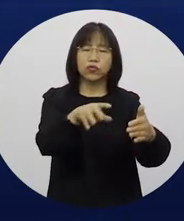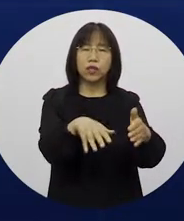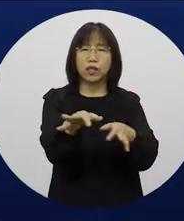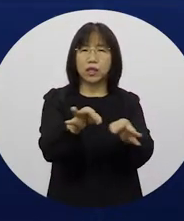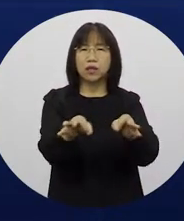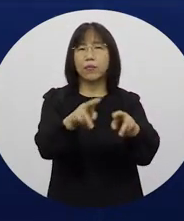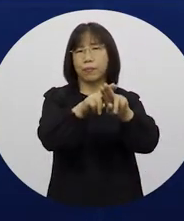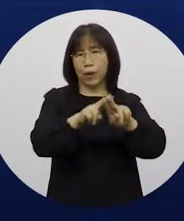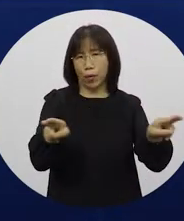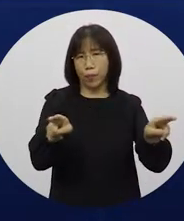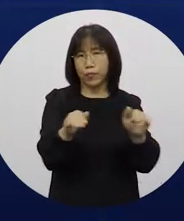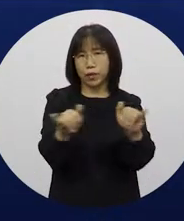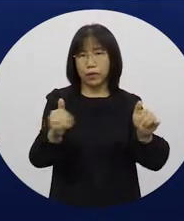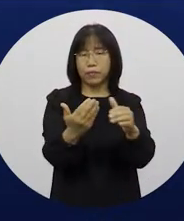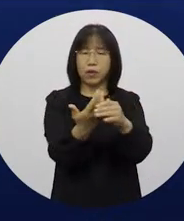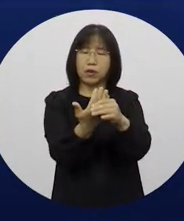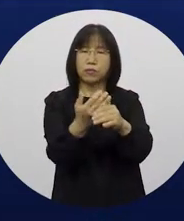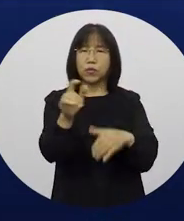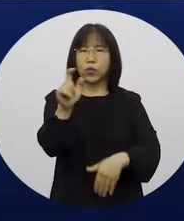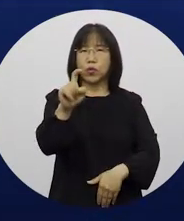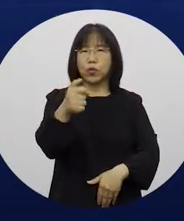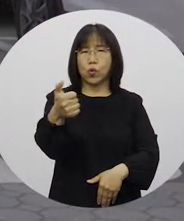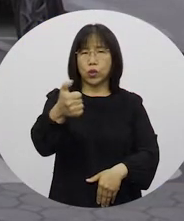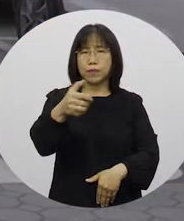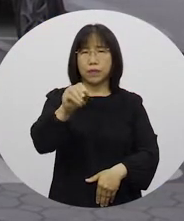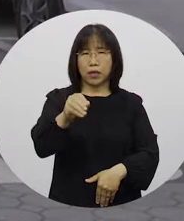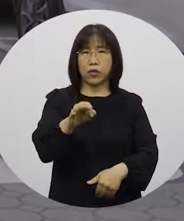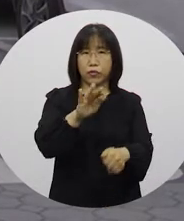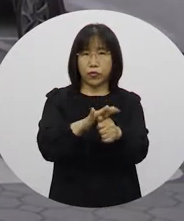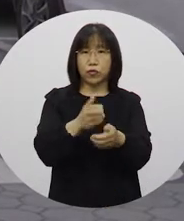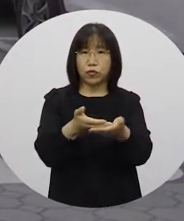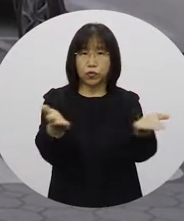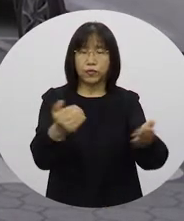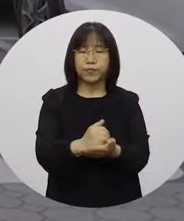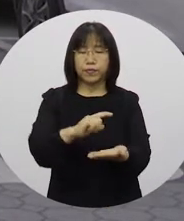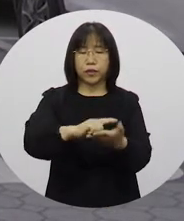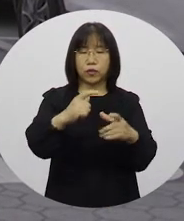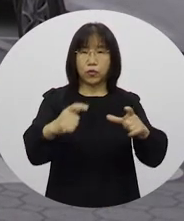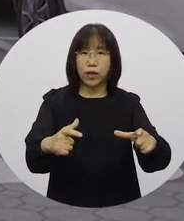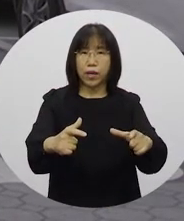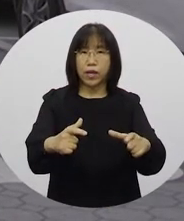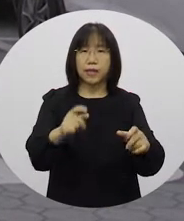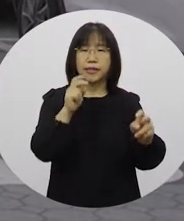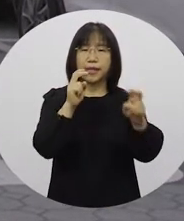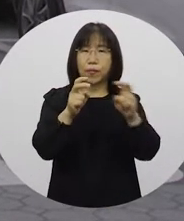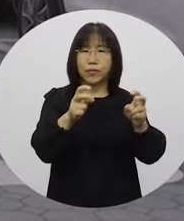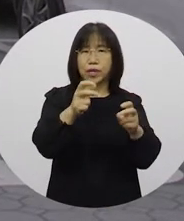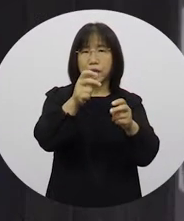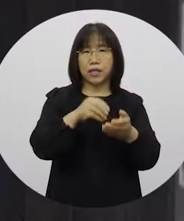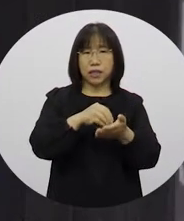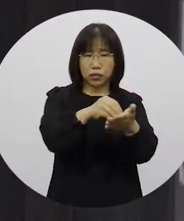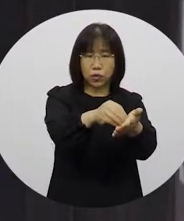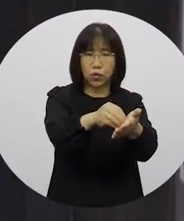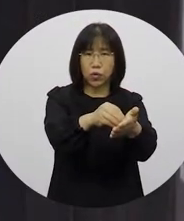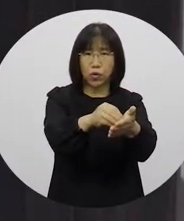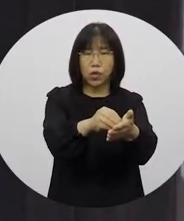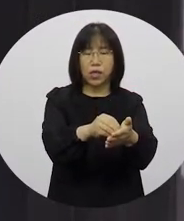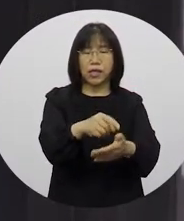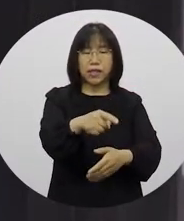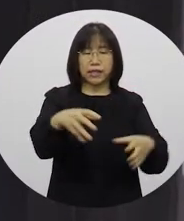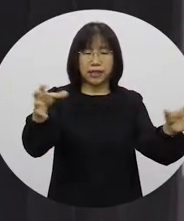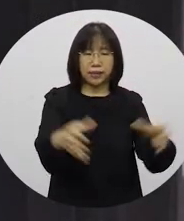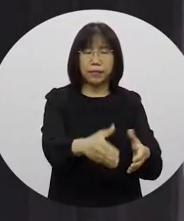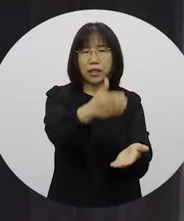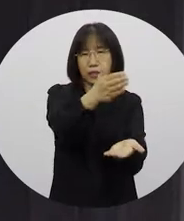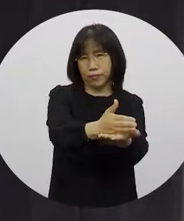현금 50만원을 지원합니다 강서구에 사업자등록을 하고 지파 끔 지 영업 제안으로